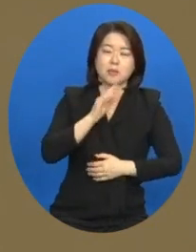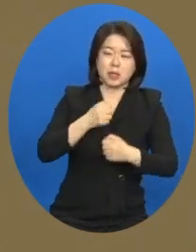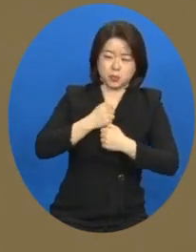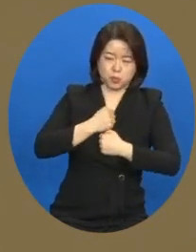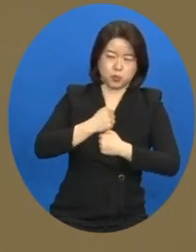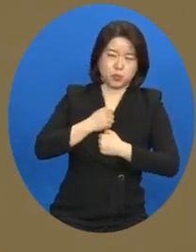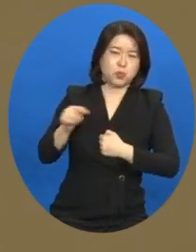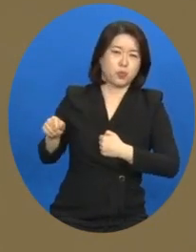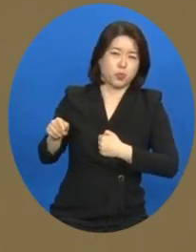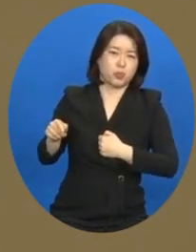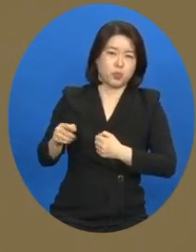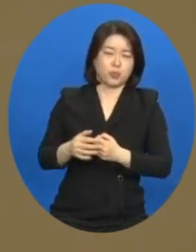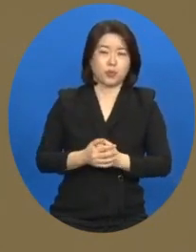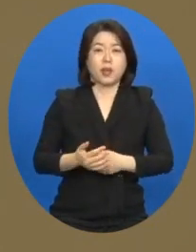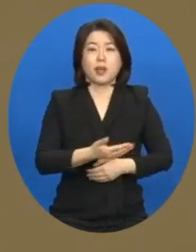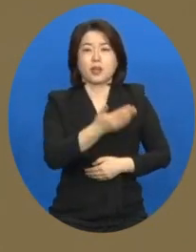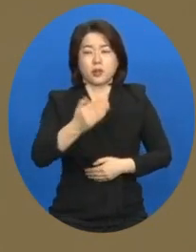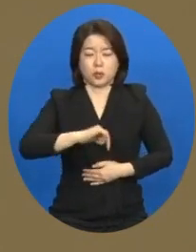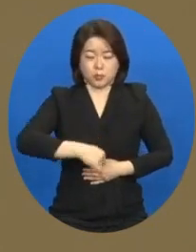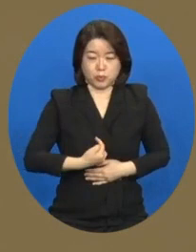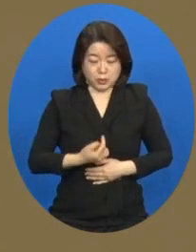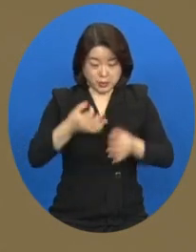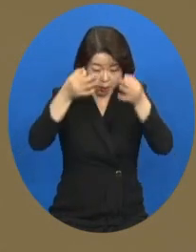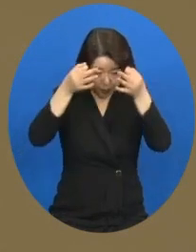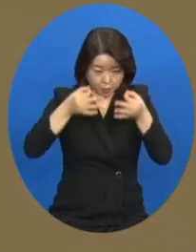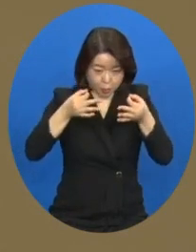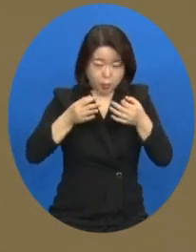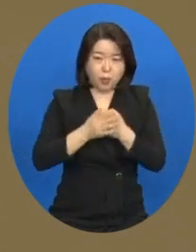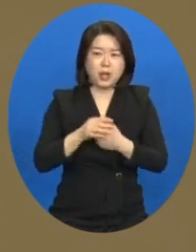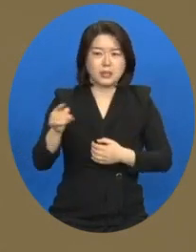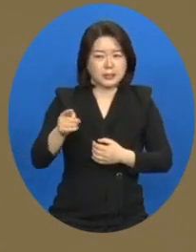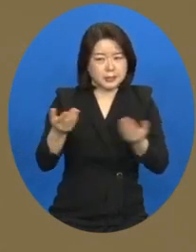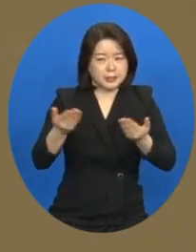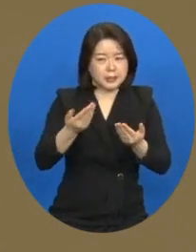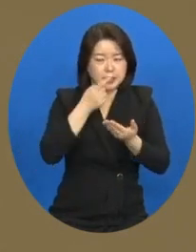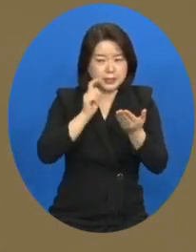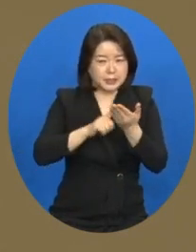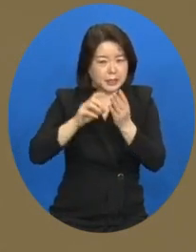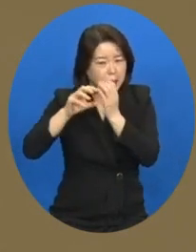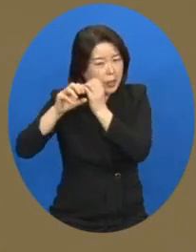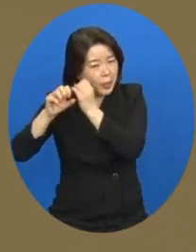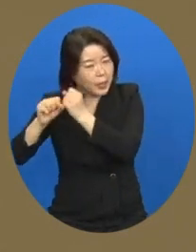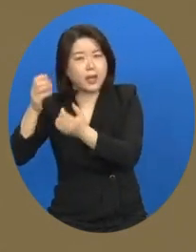조심해야 돼요. 여러분 스스로도 그런 일에 쉽게 휘말리지 않아야 하고,